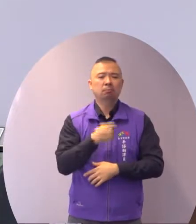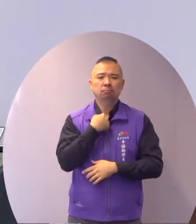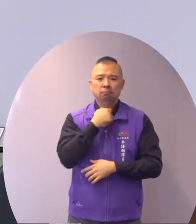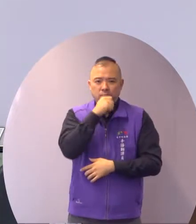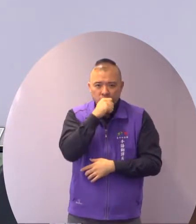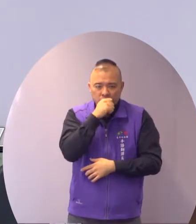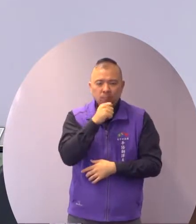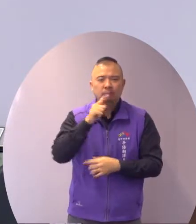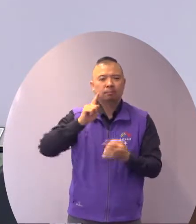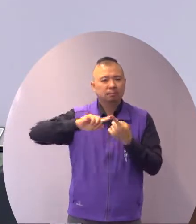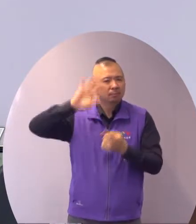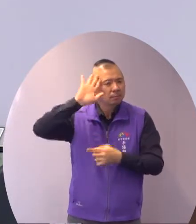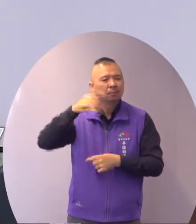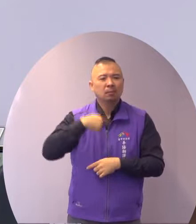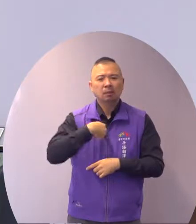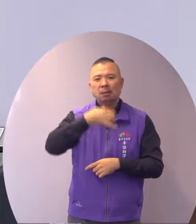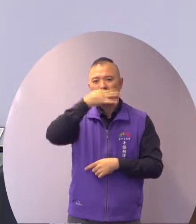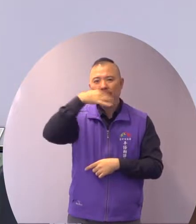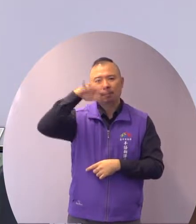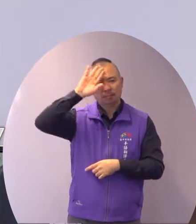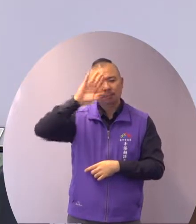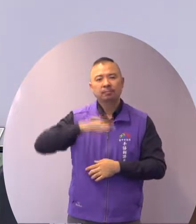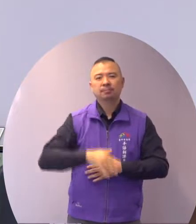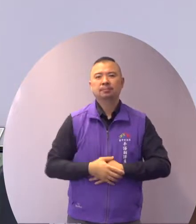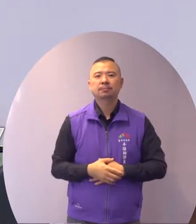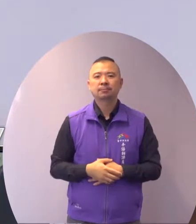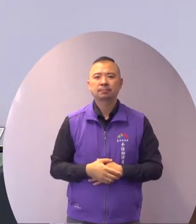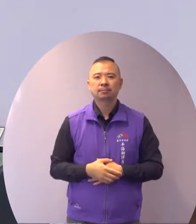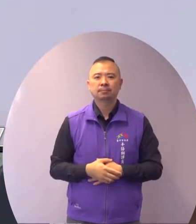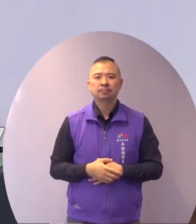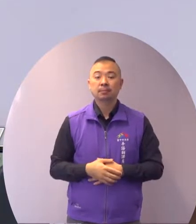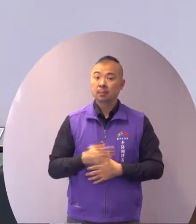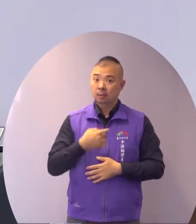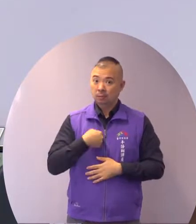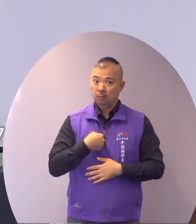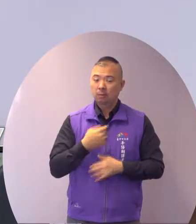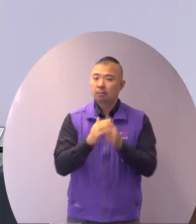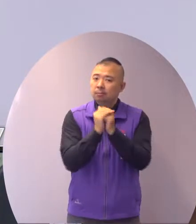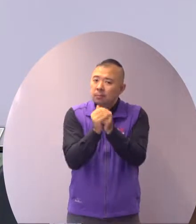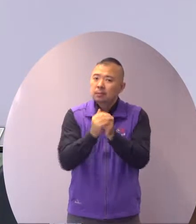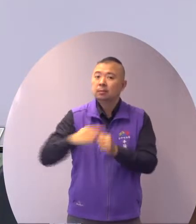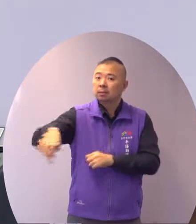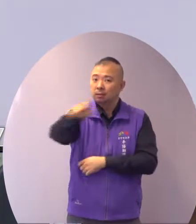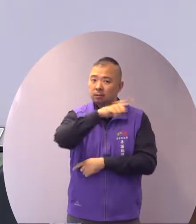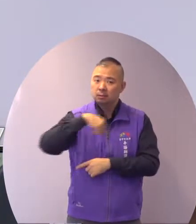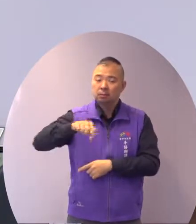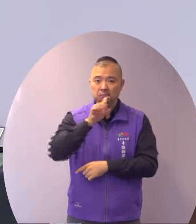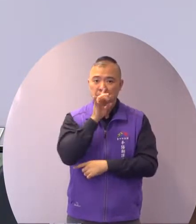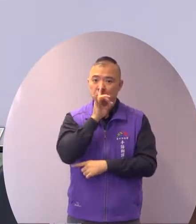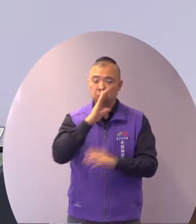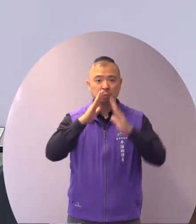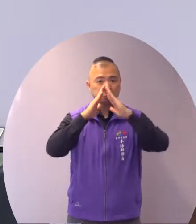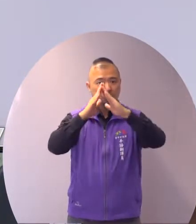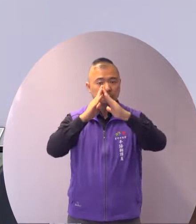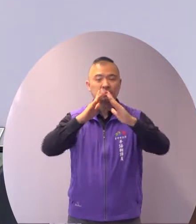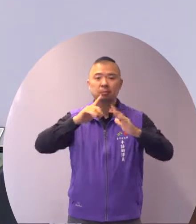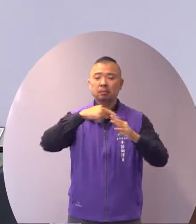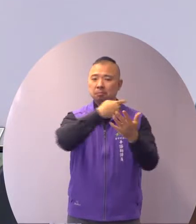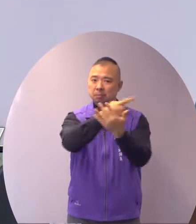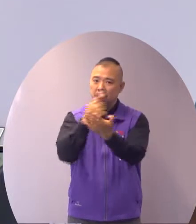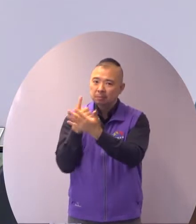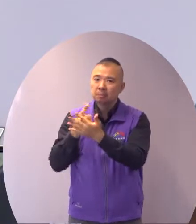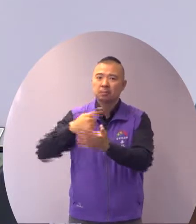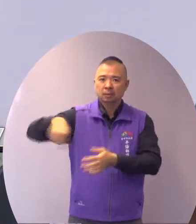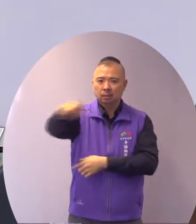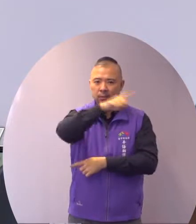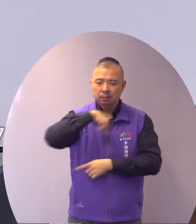不好意思，我有点感冒那所以呢我要请市民朋友还是要加强防疫